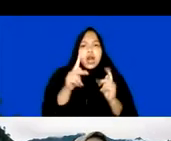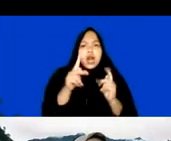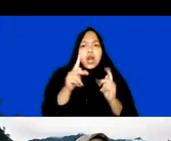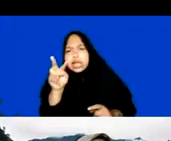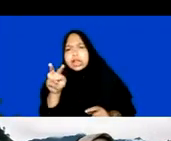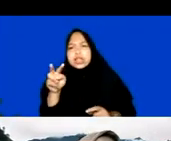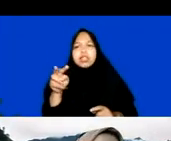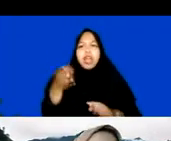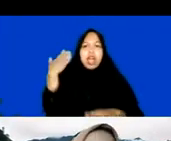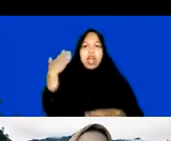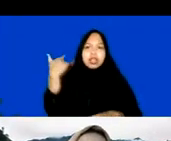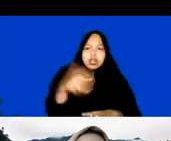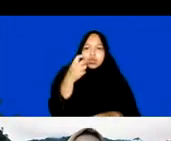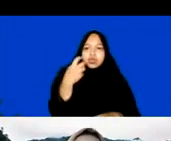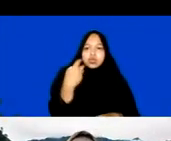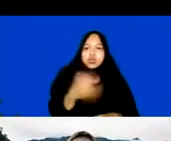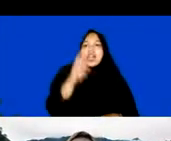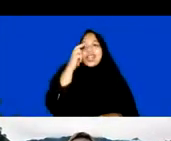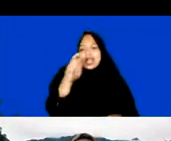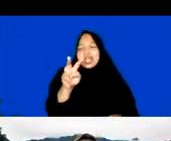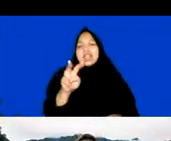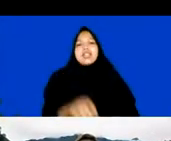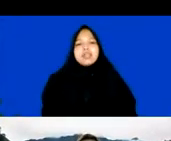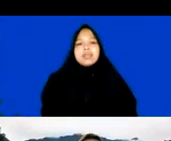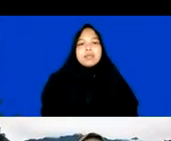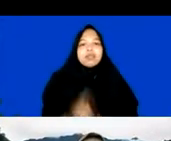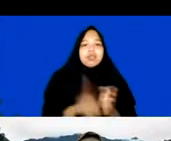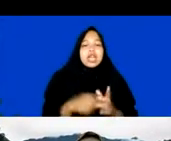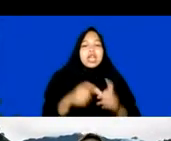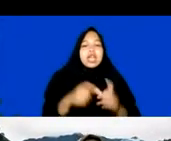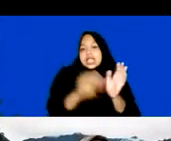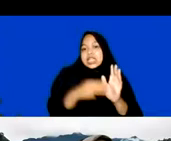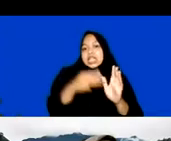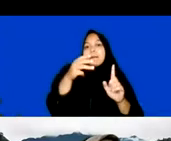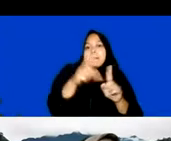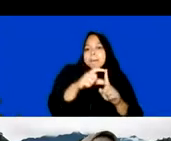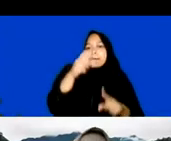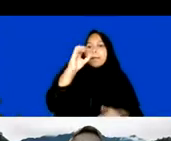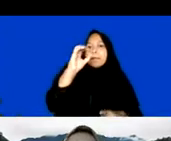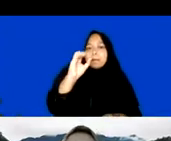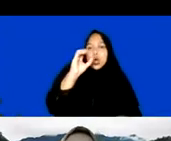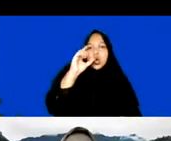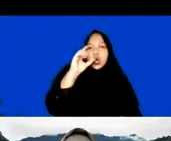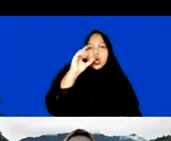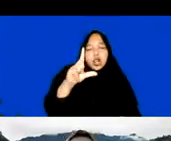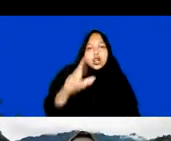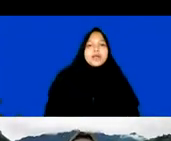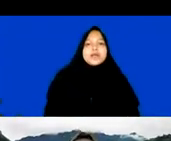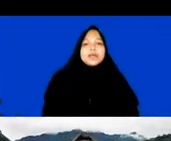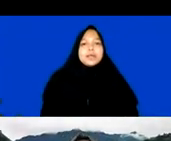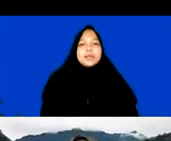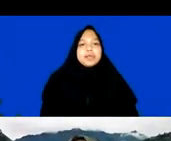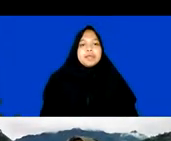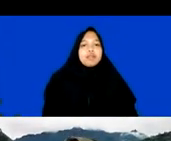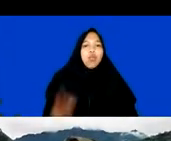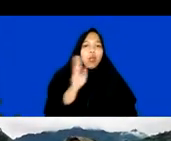di, tadi dimasuk di magazine tadi ya Mas ya, mulai dari simbol bajak laut, ikonnya itu ya Mas ya, Hospit tadi, dan warna-warna